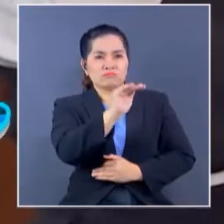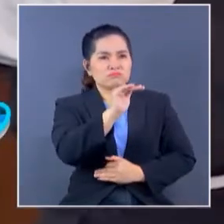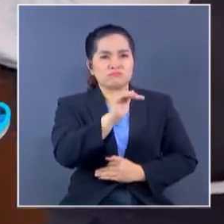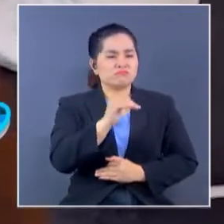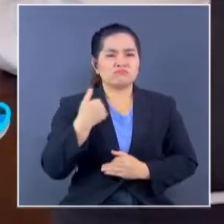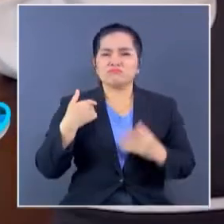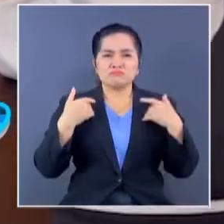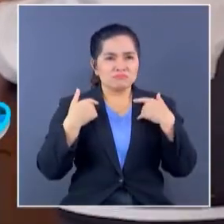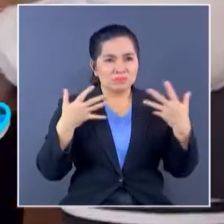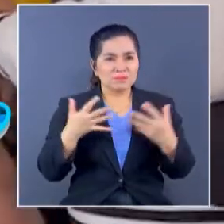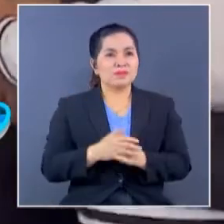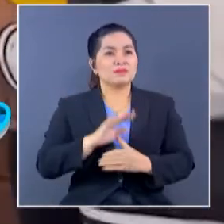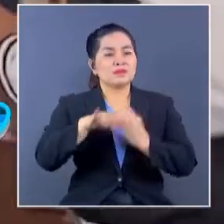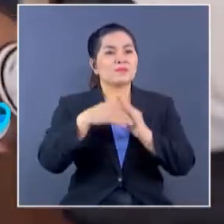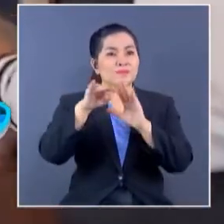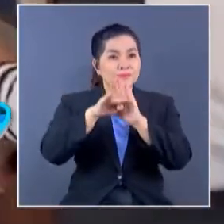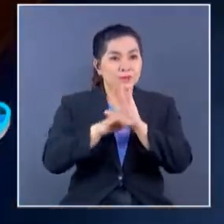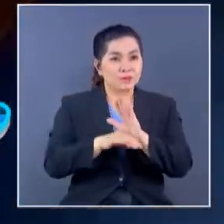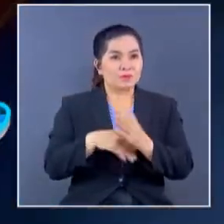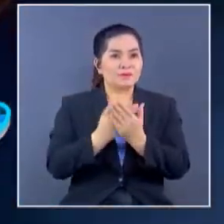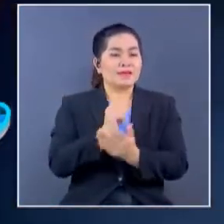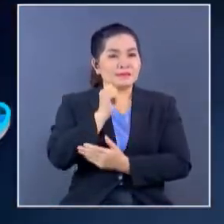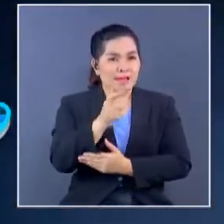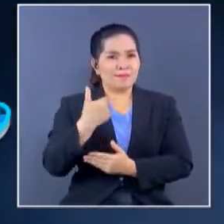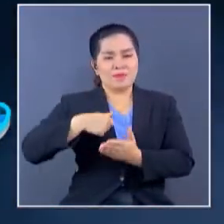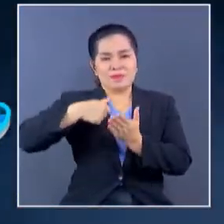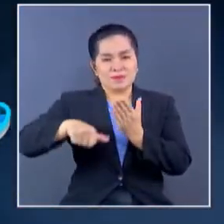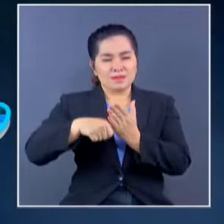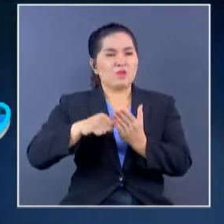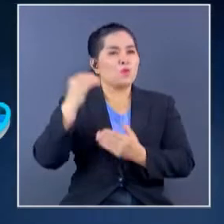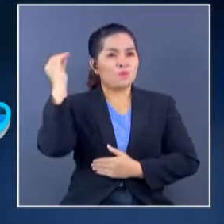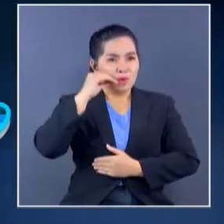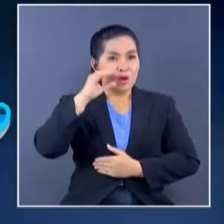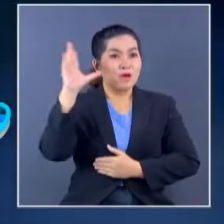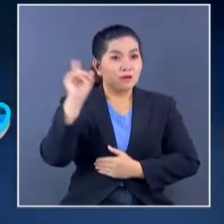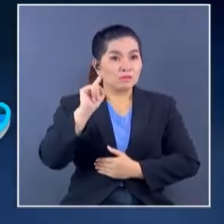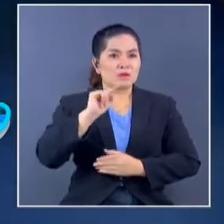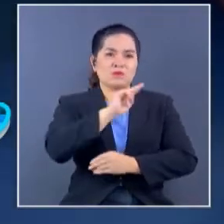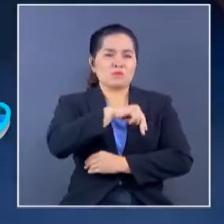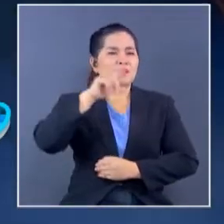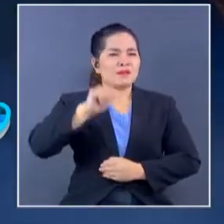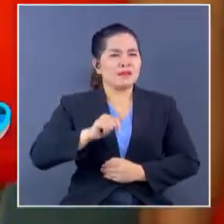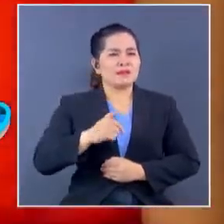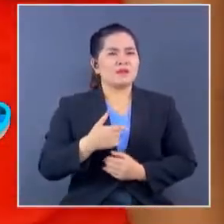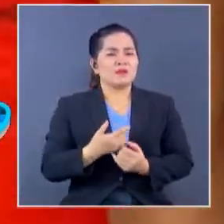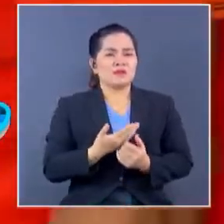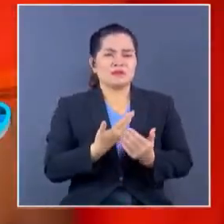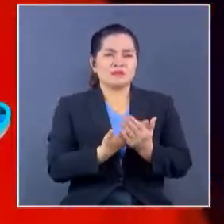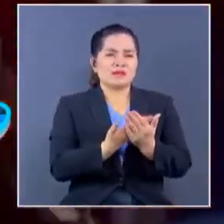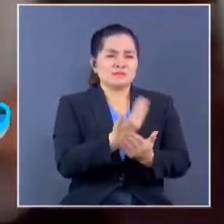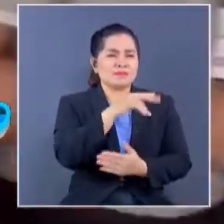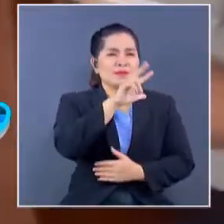ไม่มีเลยทุกขั้นตอนของการเสียเงินจะต้องมีใบเสร็จรับเงินทุกครั้งจากโรงพยาบาล โอ้ที่เรียกไป3รอบครับรอบ